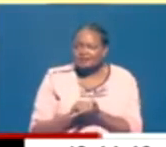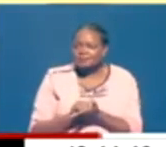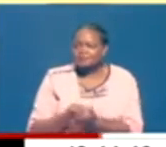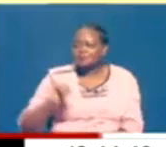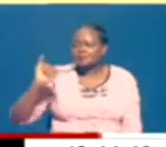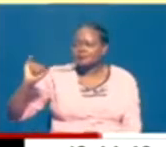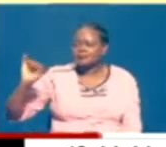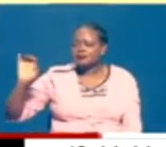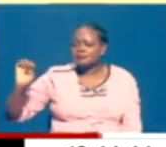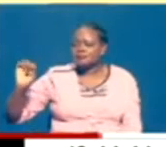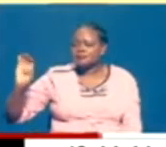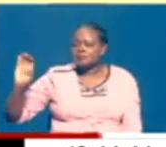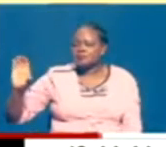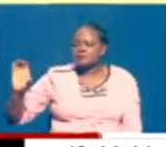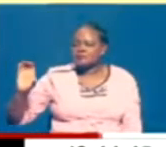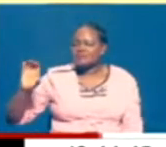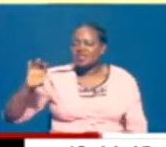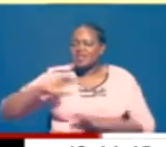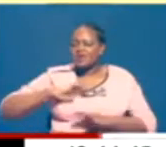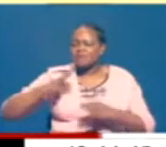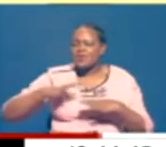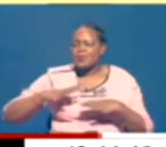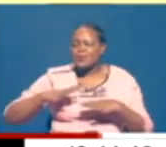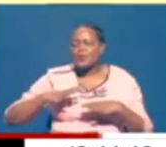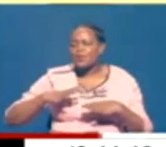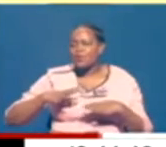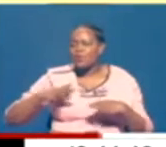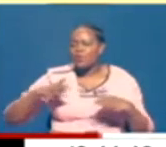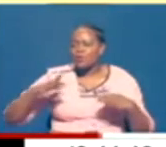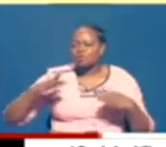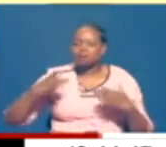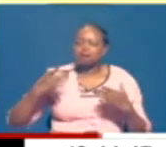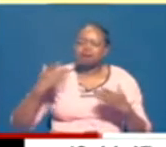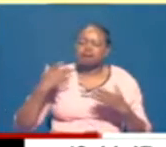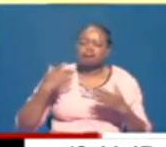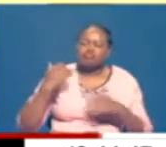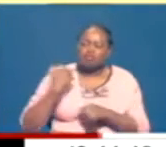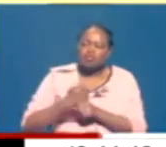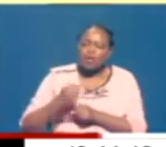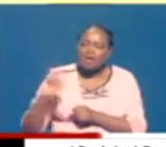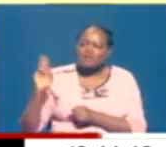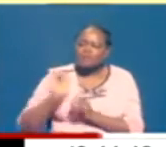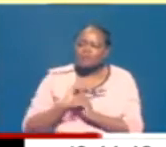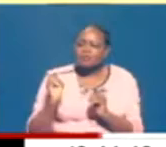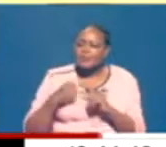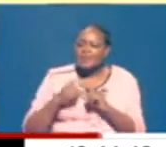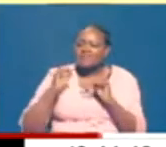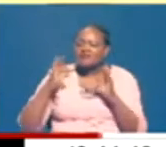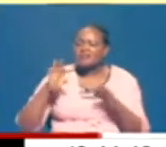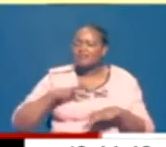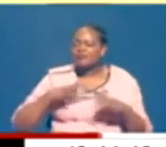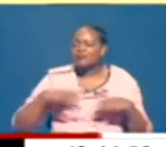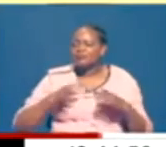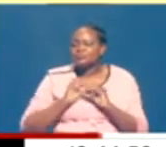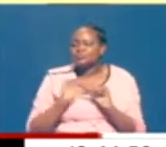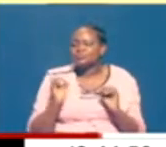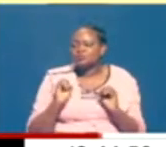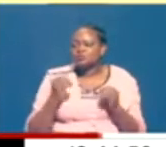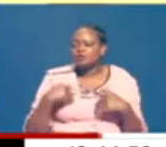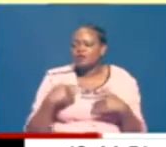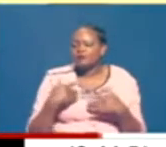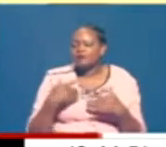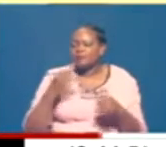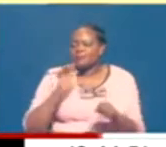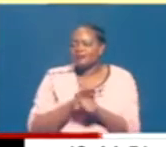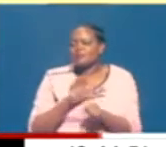IBC haikuwa na quorum ya kufanya referendum. Mm-hmm. Lakini kama hawakuwa na quorum ya kufanya referendum, kuna vitu